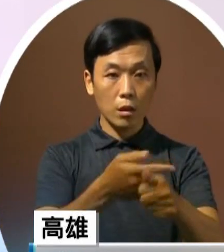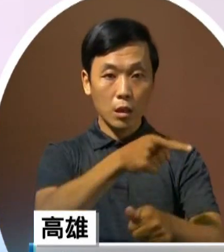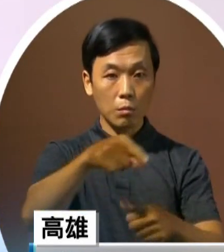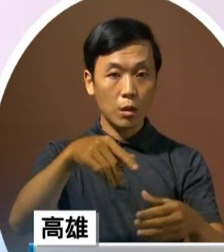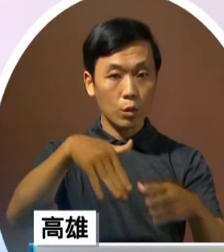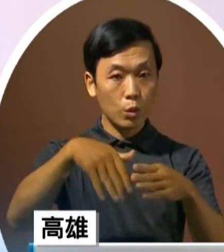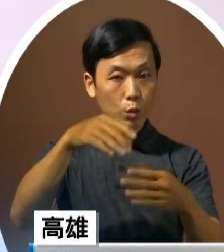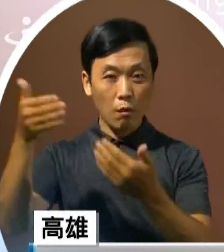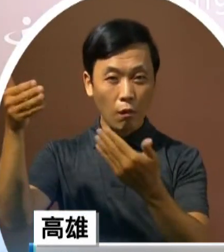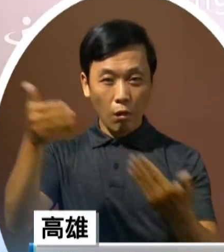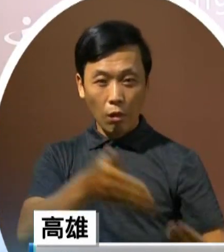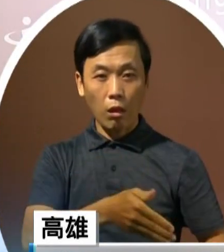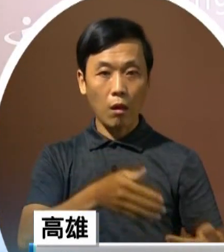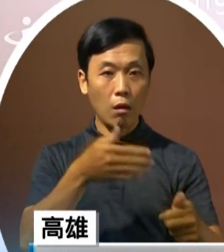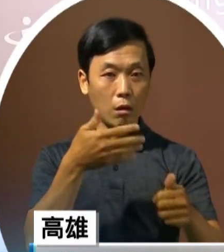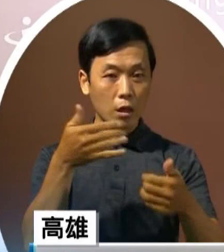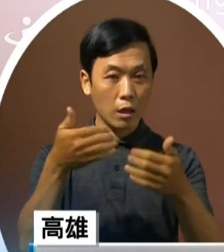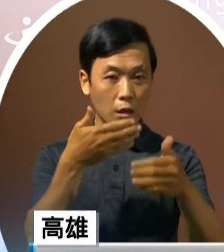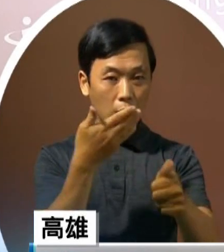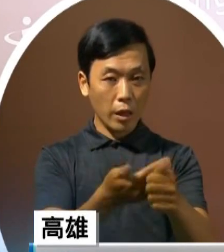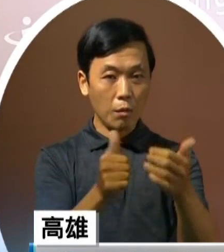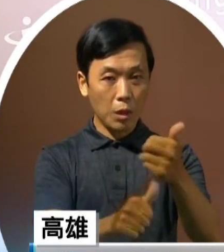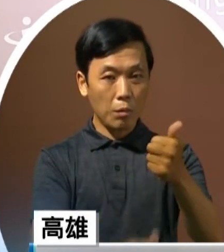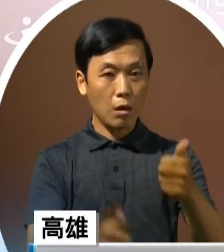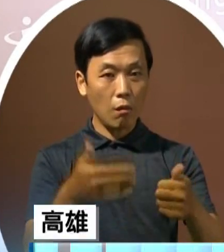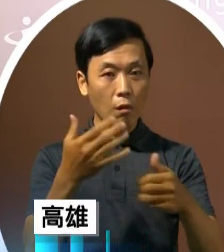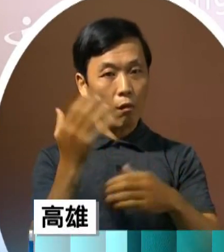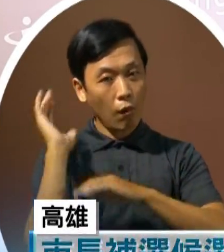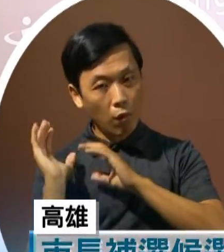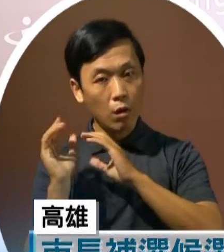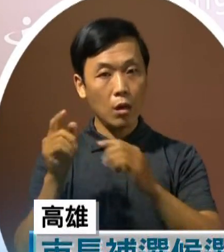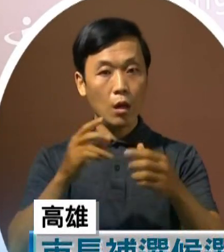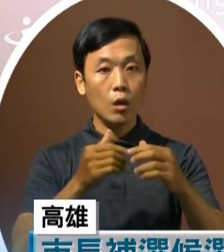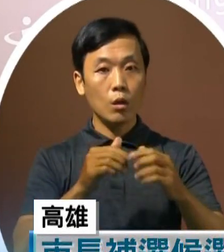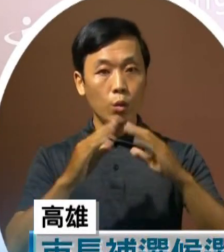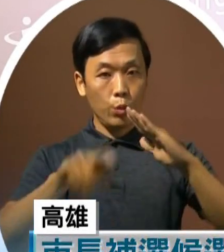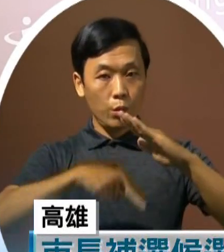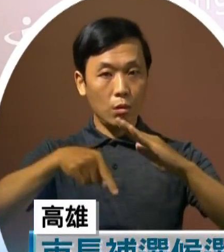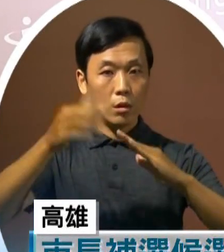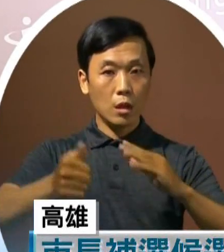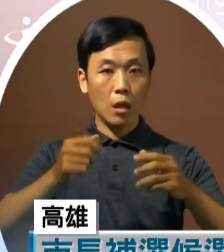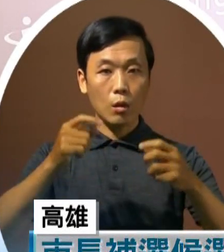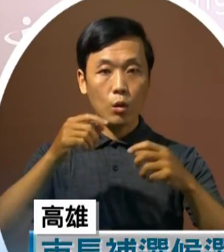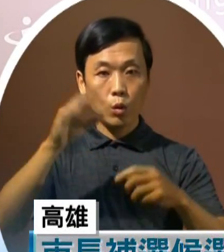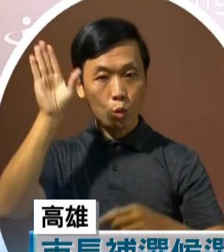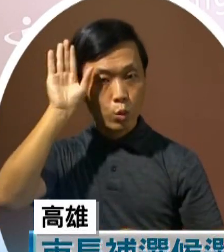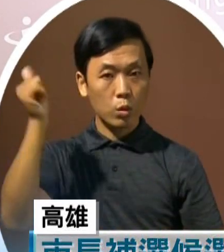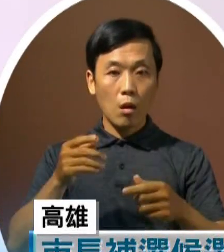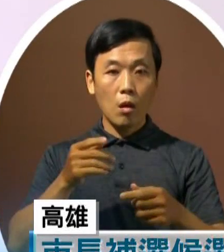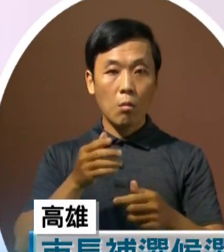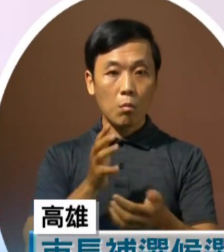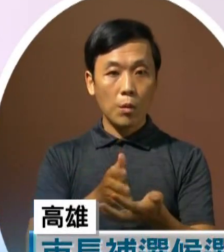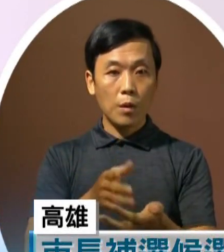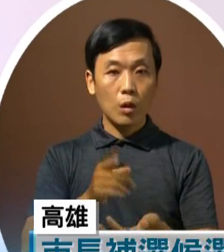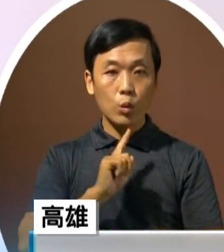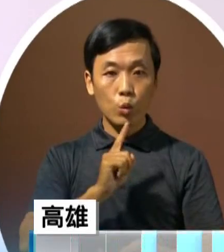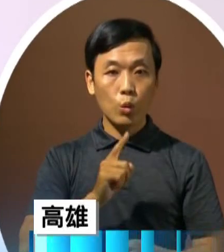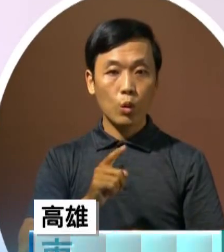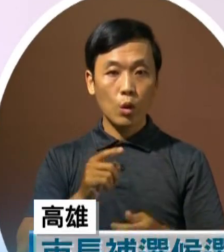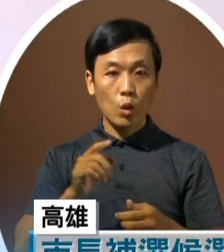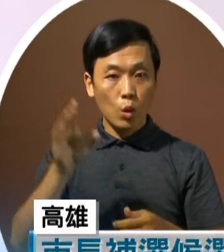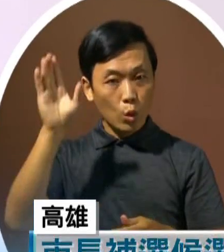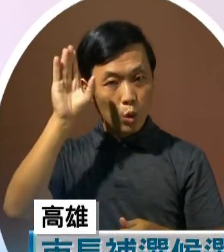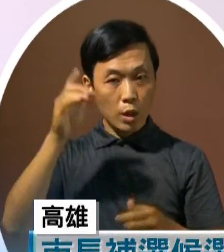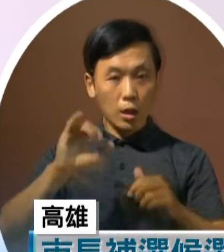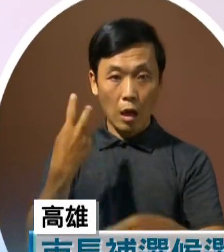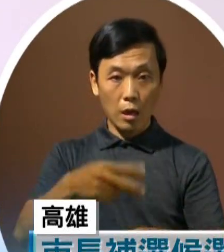面对蓝白的炮火，全力回击。 苏贞昌院长说要给高雄4000亿，不知道是不是真的。 所以一定派